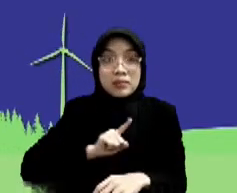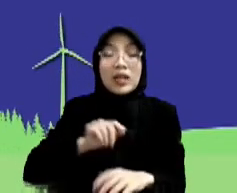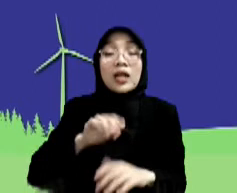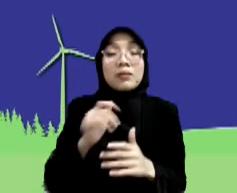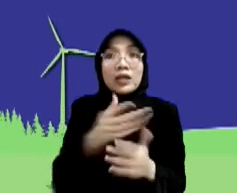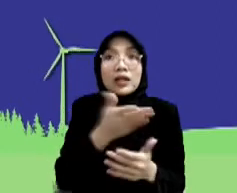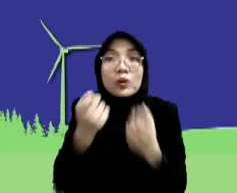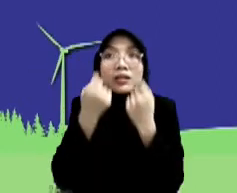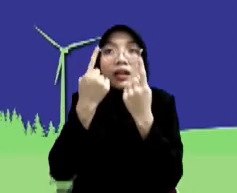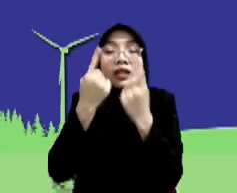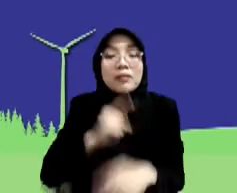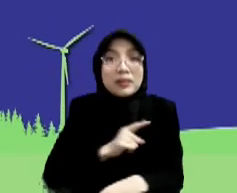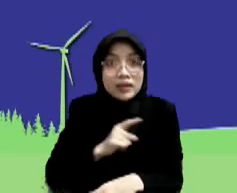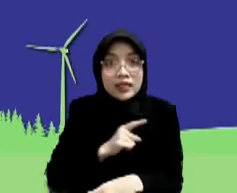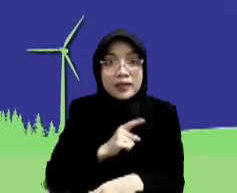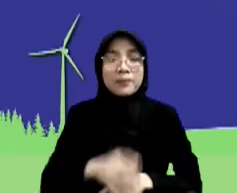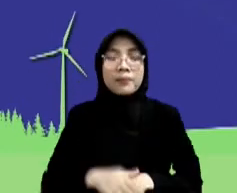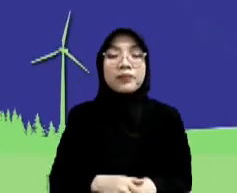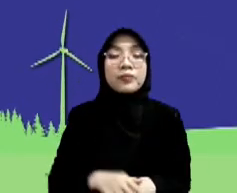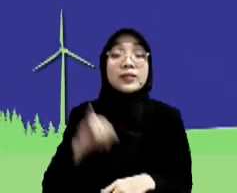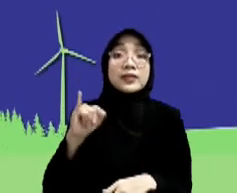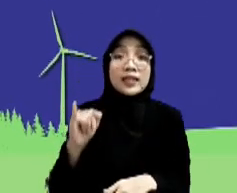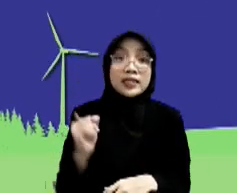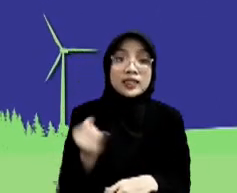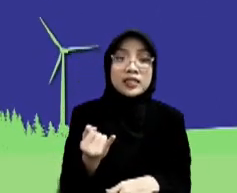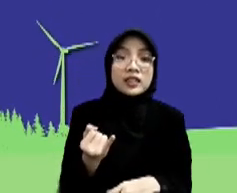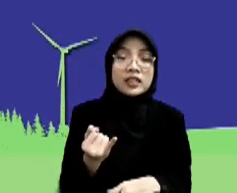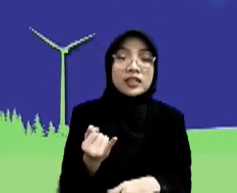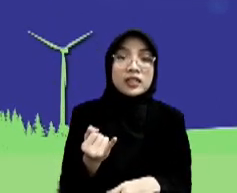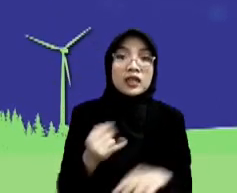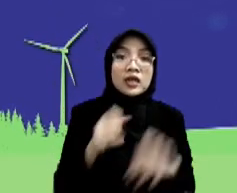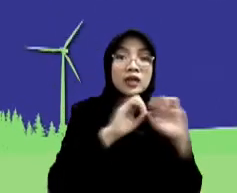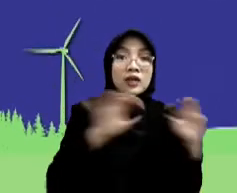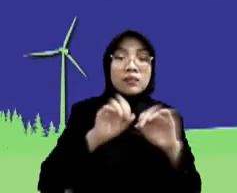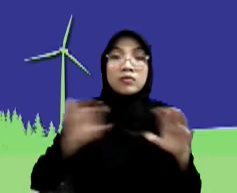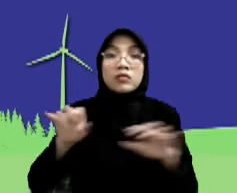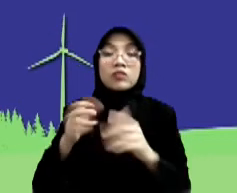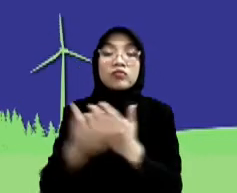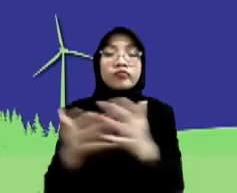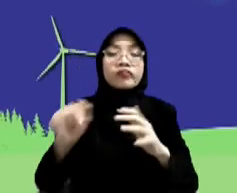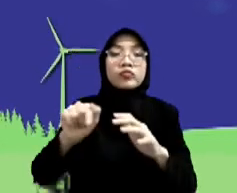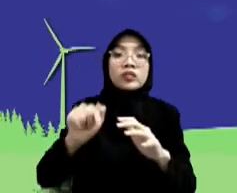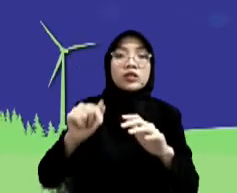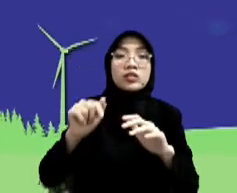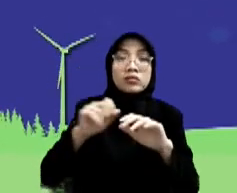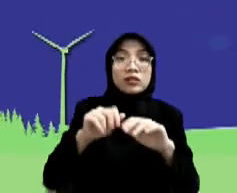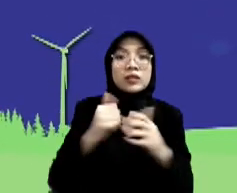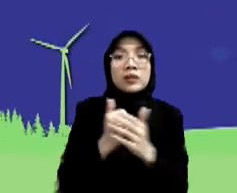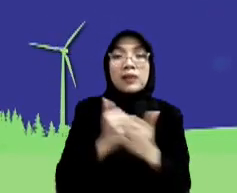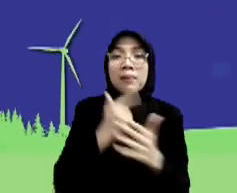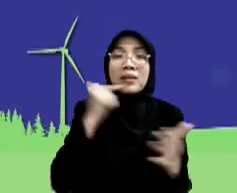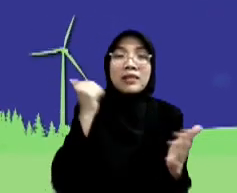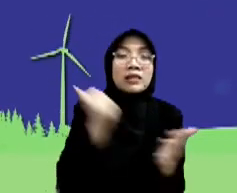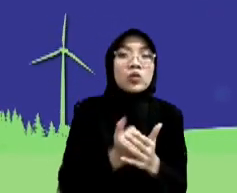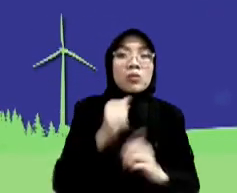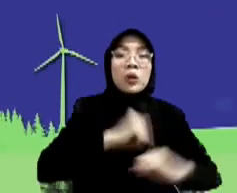nyadar secara pribadi consumer campaign public campaign itu sangat penting dari sisi